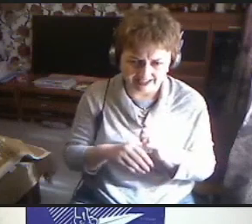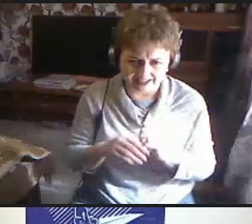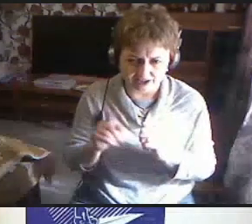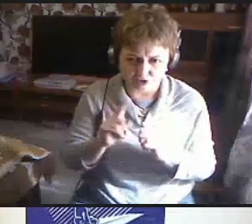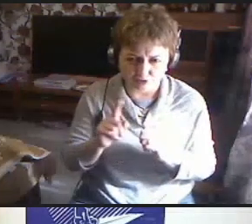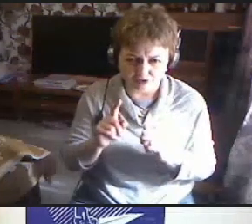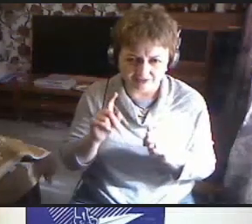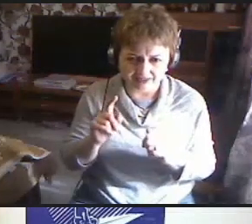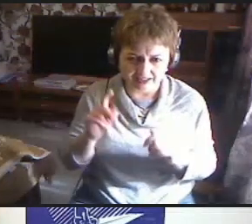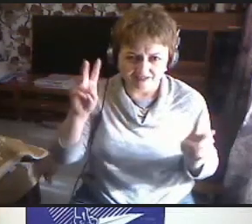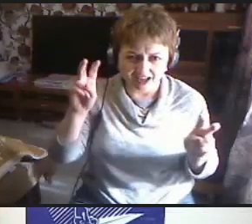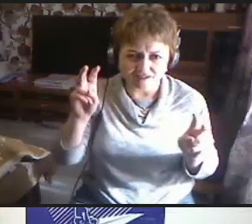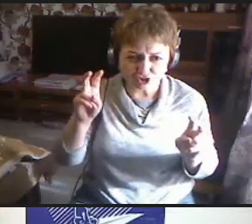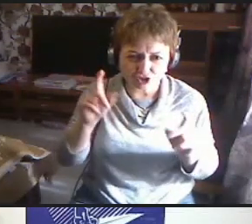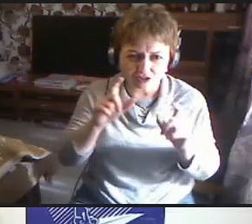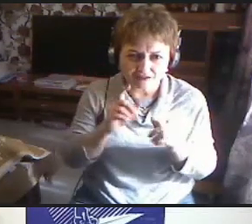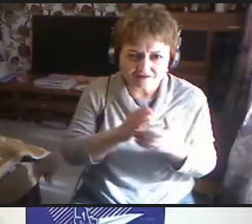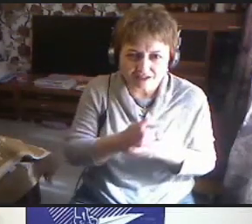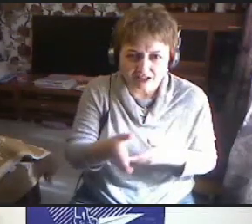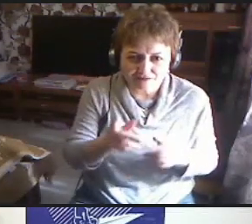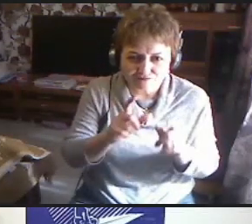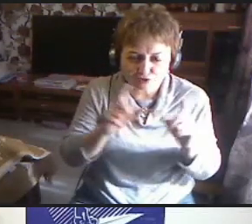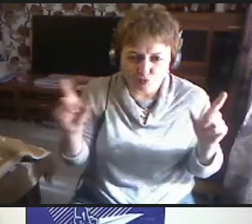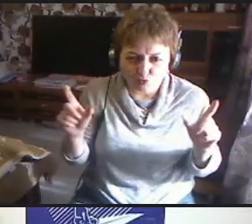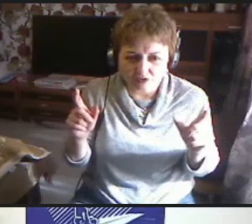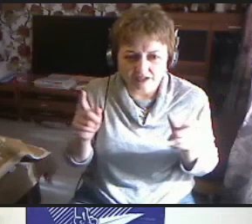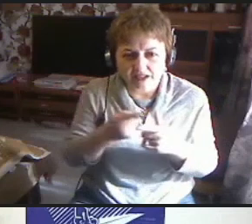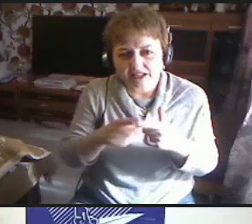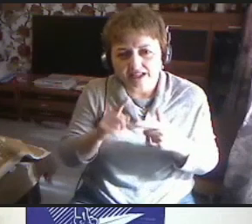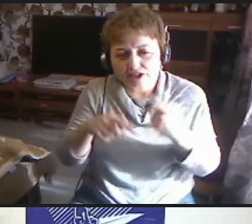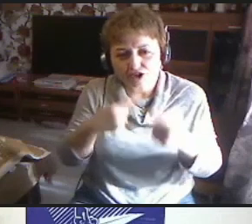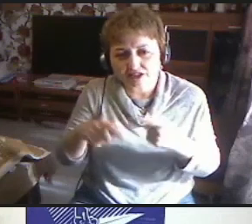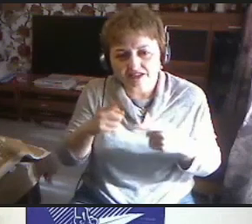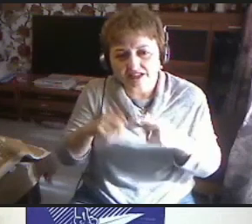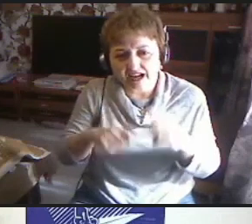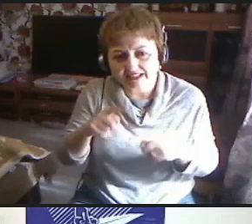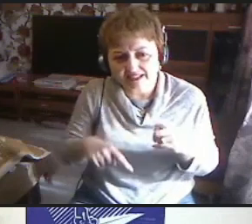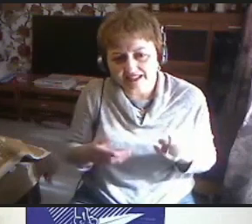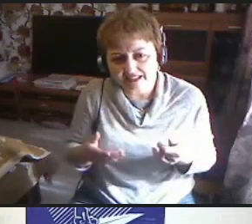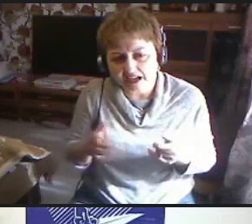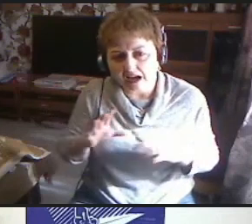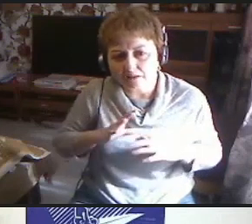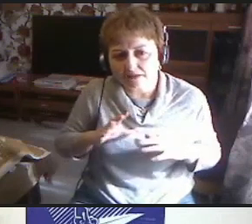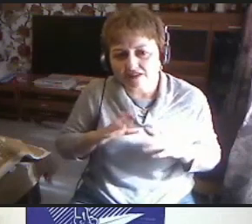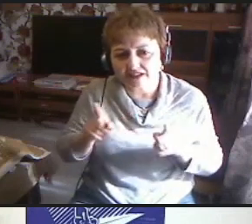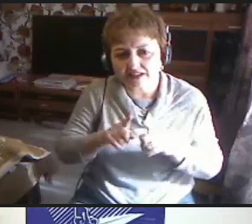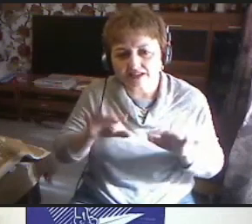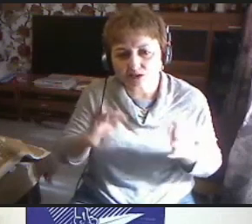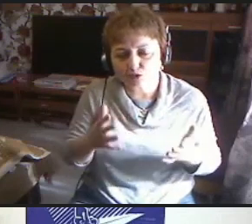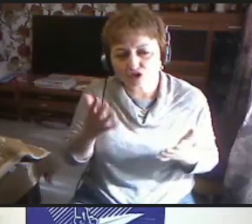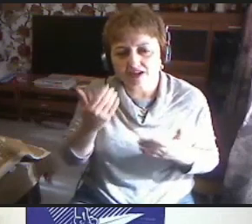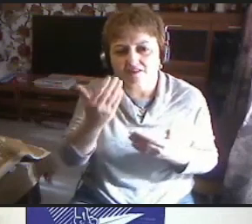что называется в кавычках, в школу, или через родителей. А бывают случаи, когда